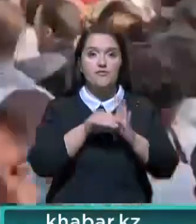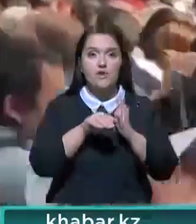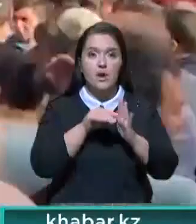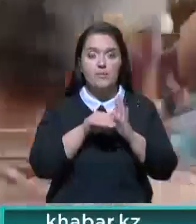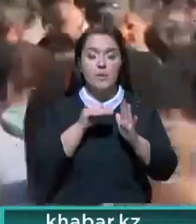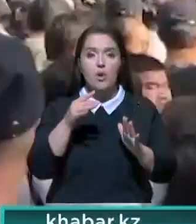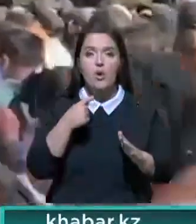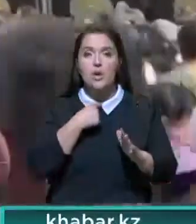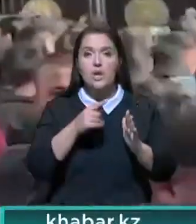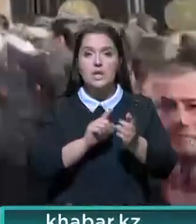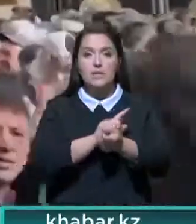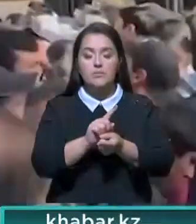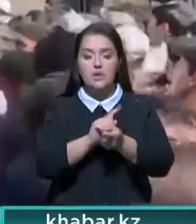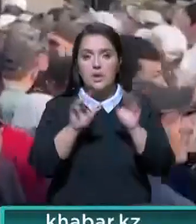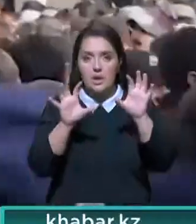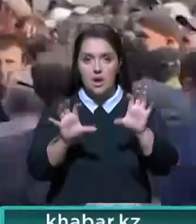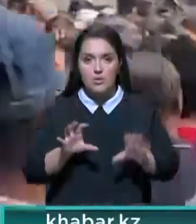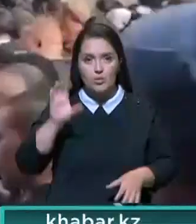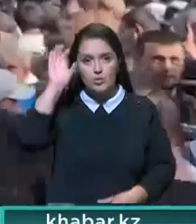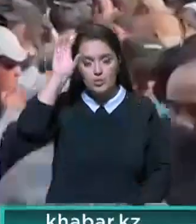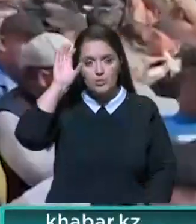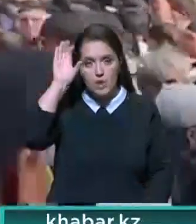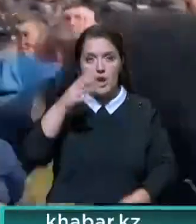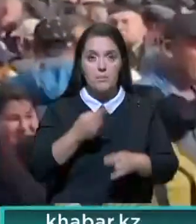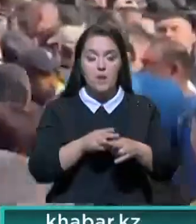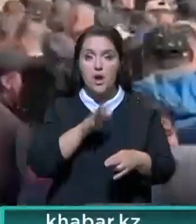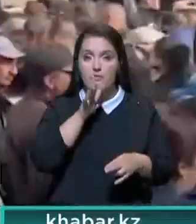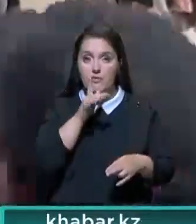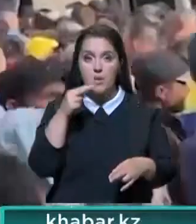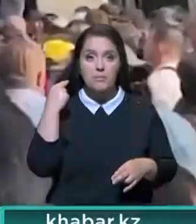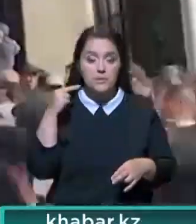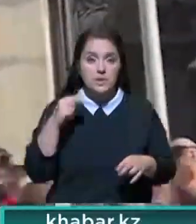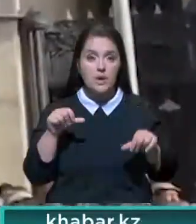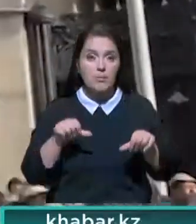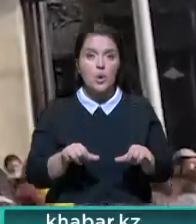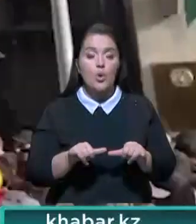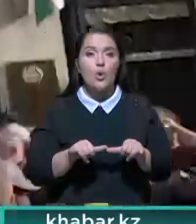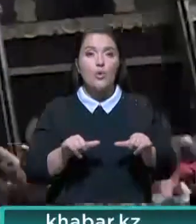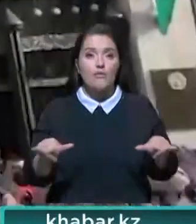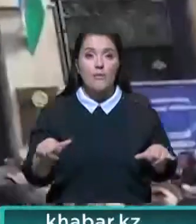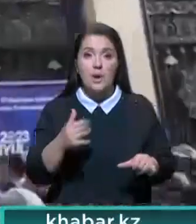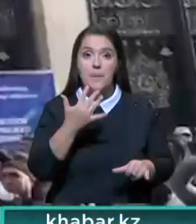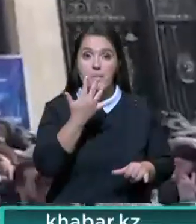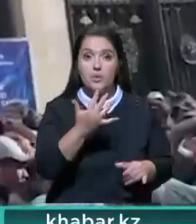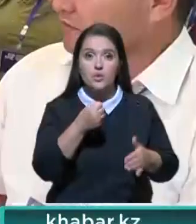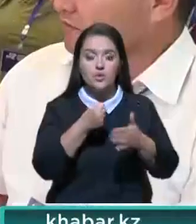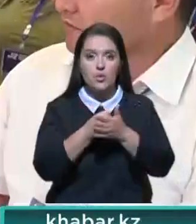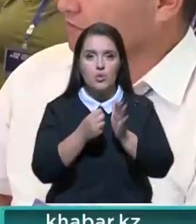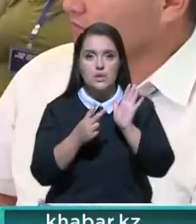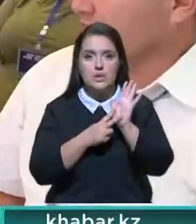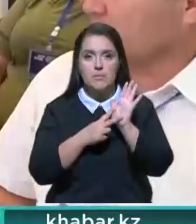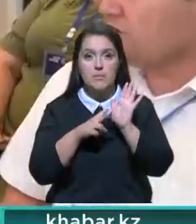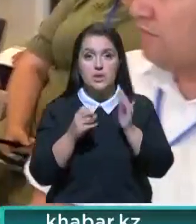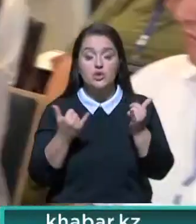референдума об изменении Конституции Узбекистана. Согласно им, срок президентских полномочий увеличен с 5 до 7 лет. И вот нынешний